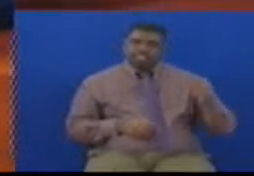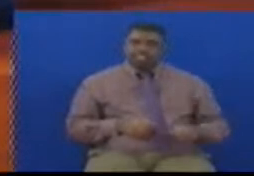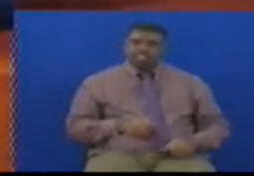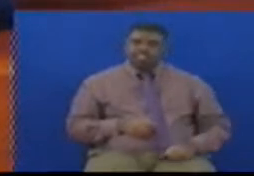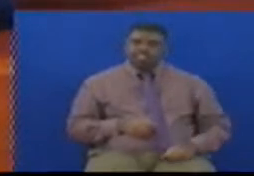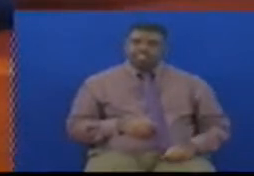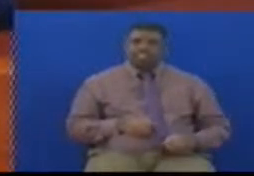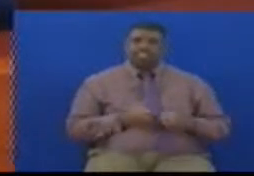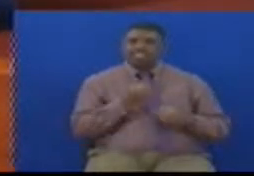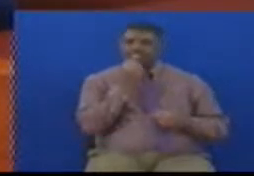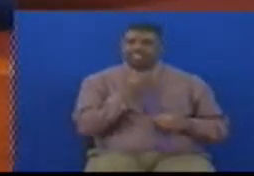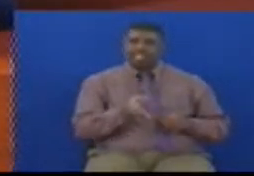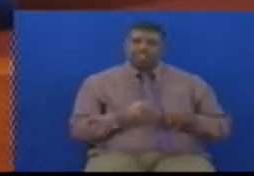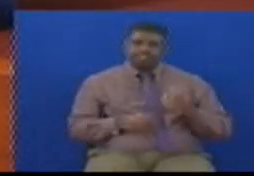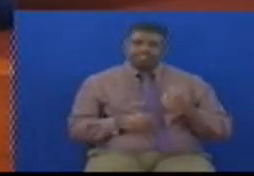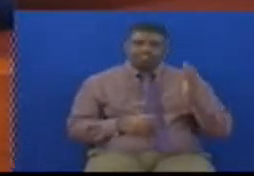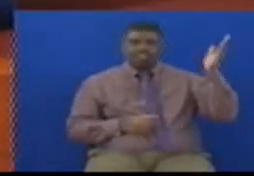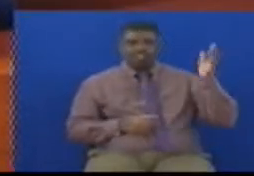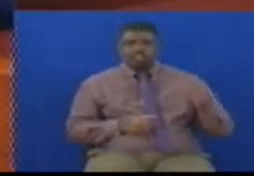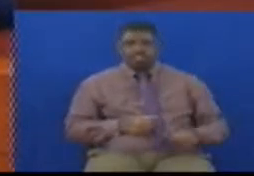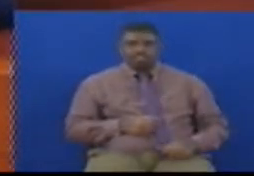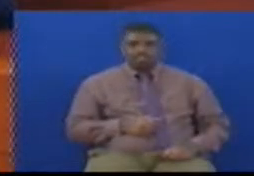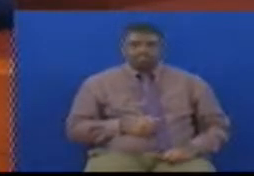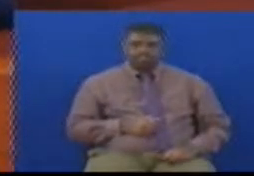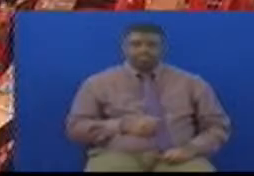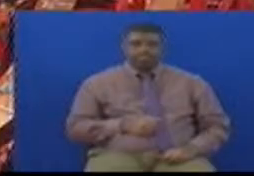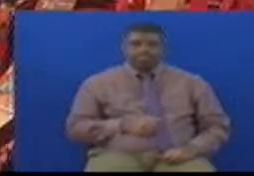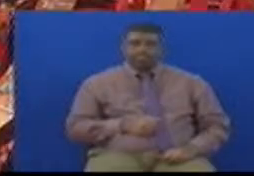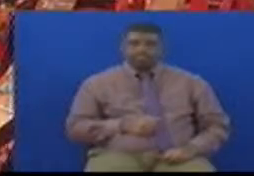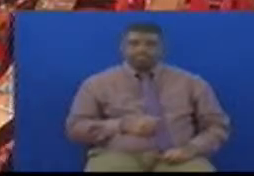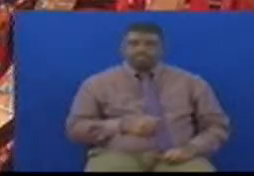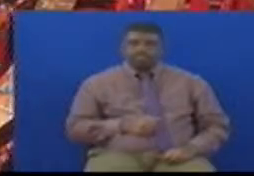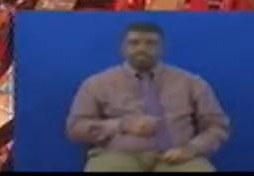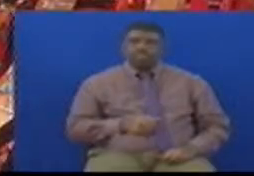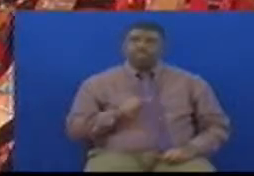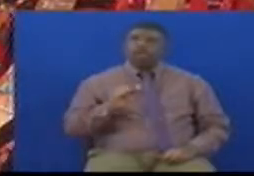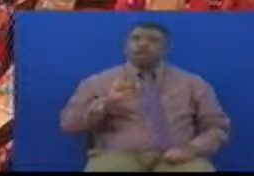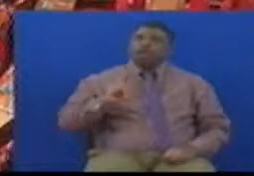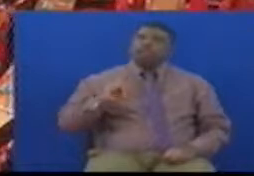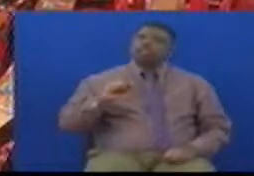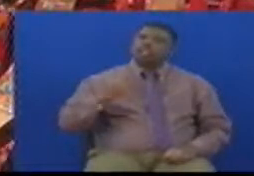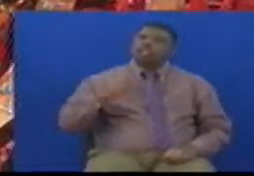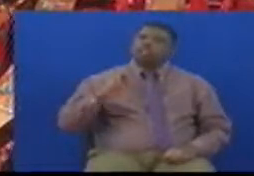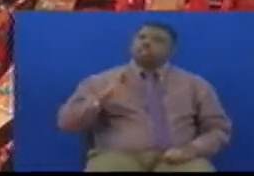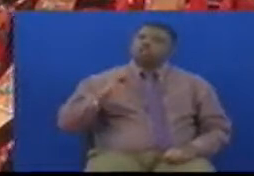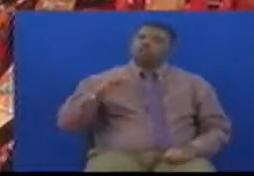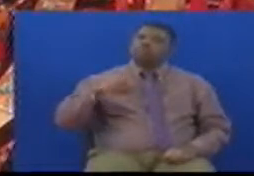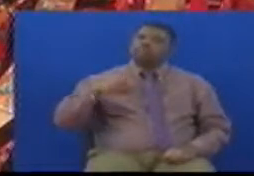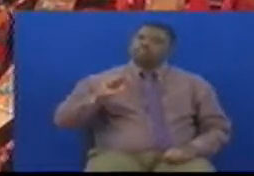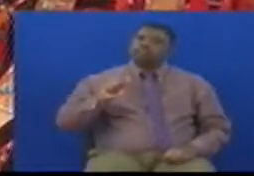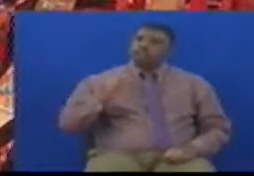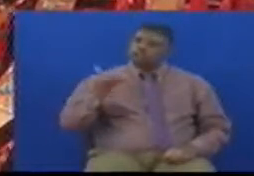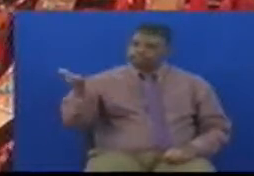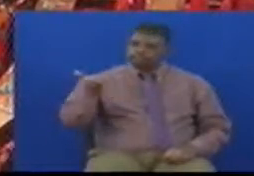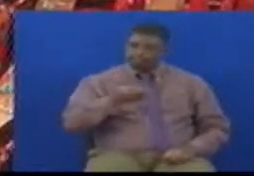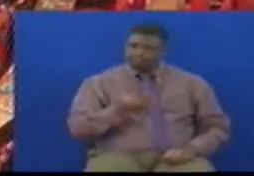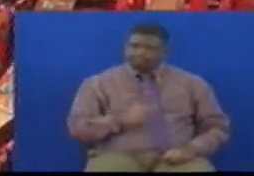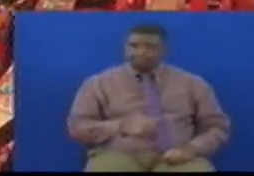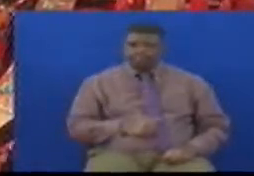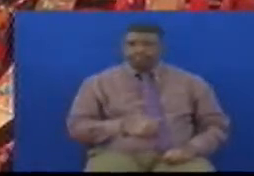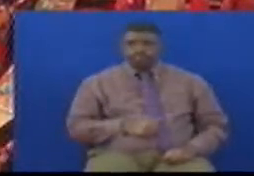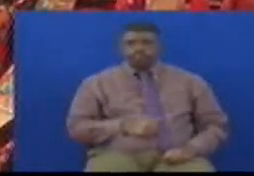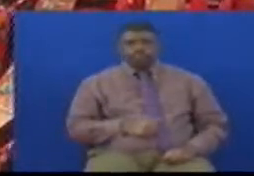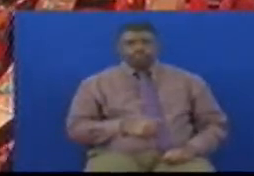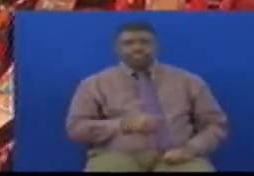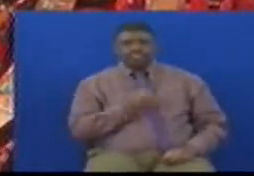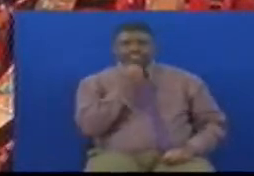Nampa taarifa, napewa taarifa ili umalizie. Mheshimiwa ni anatokea, yeah, naomba nimpe taarifa msemaji.